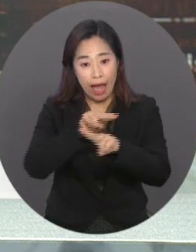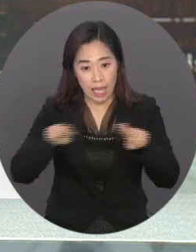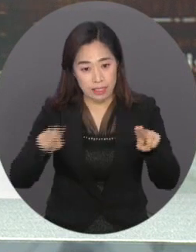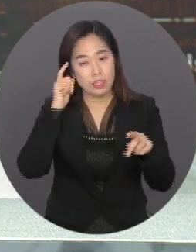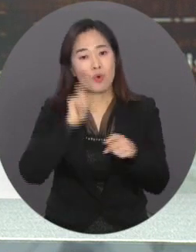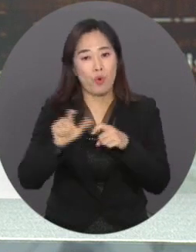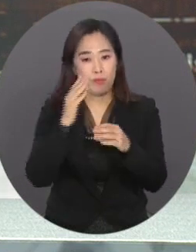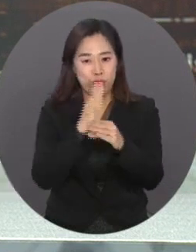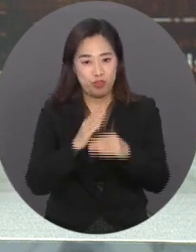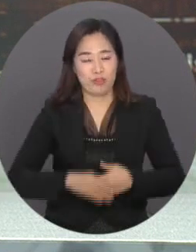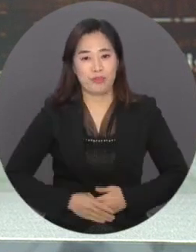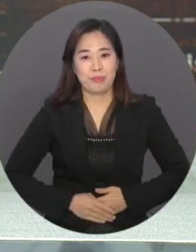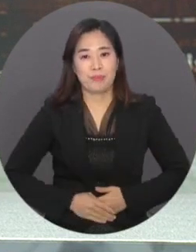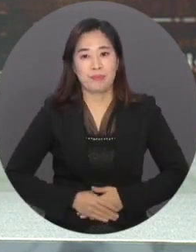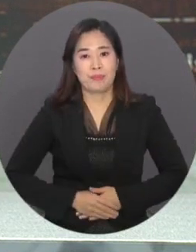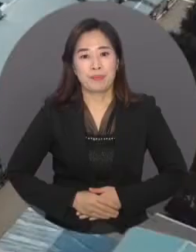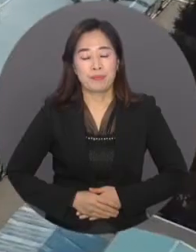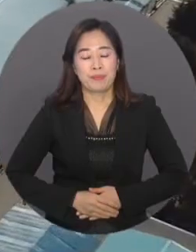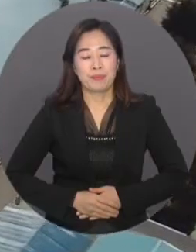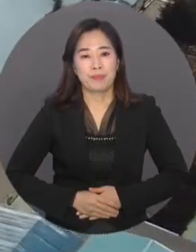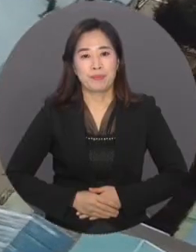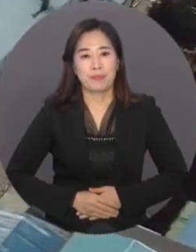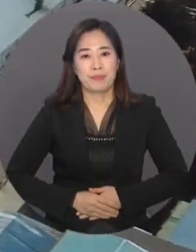있습니다. 송정근 기자입니다.